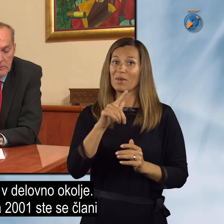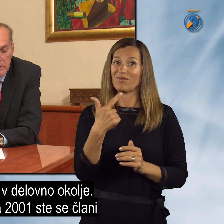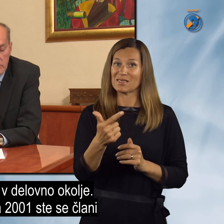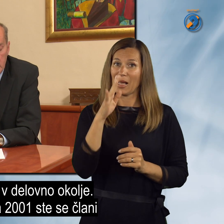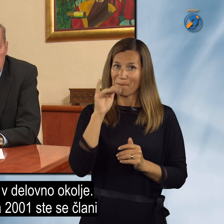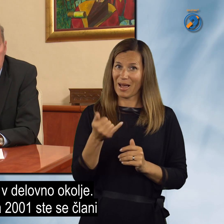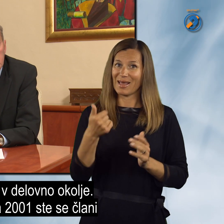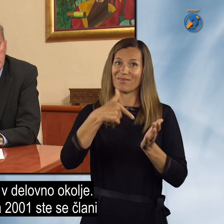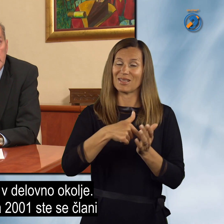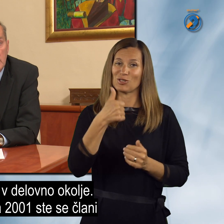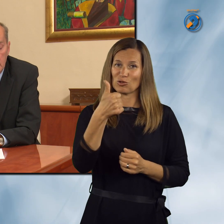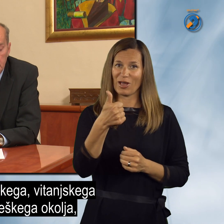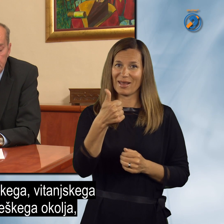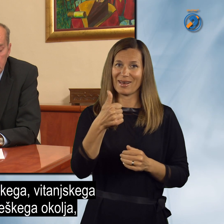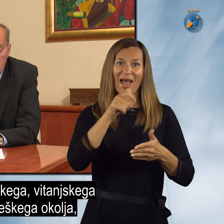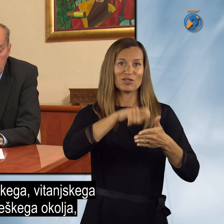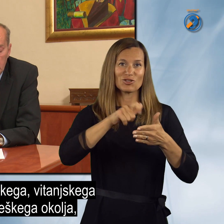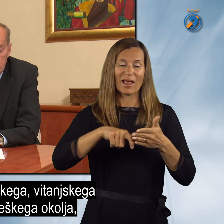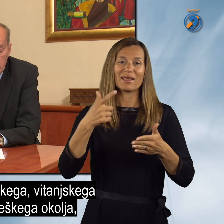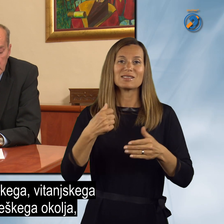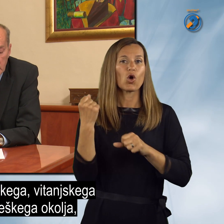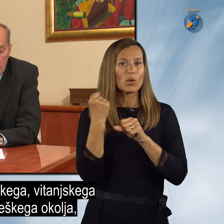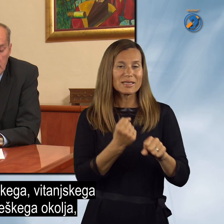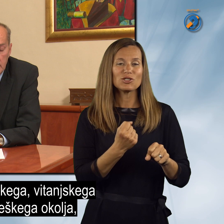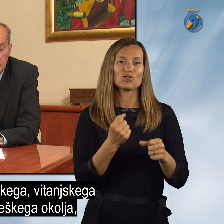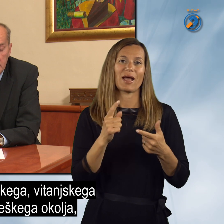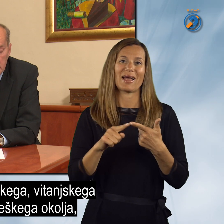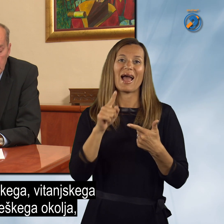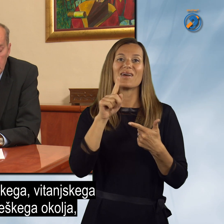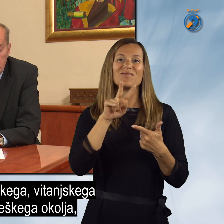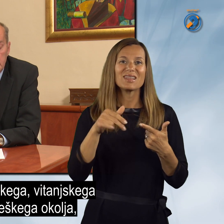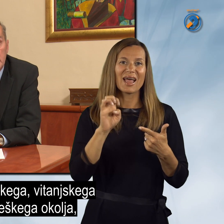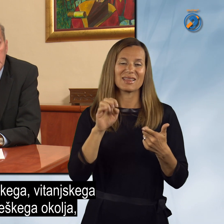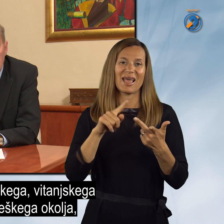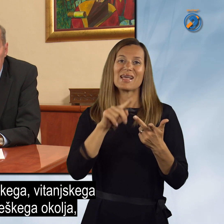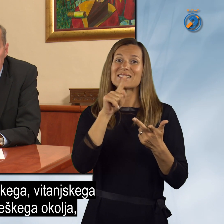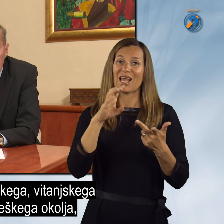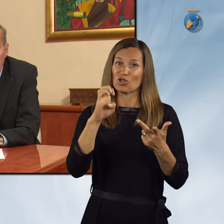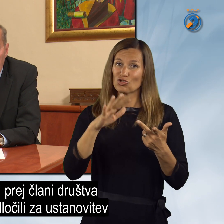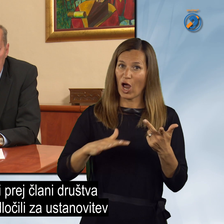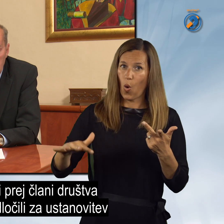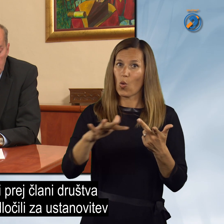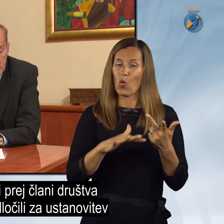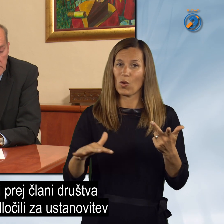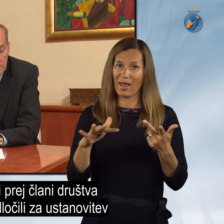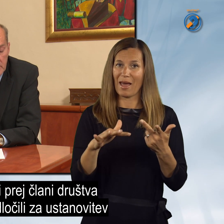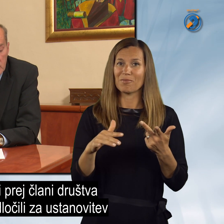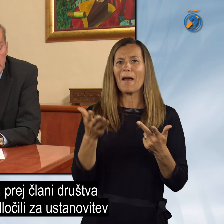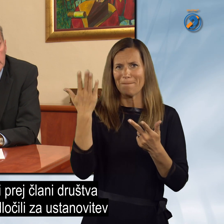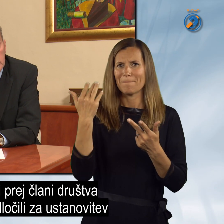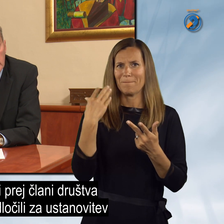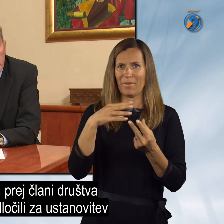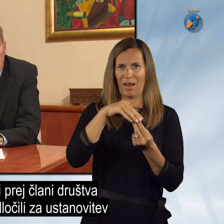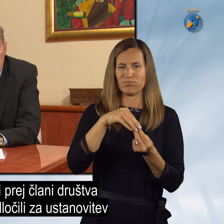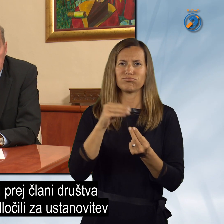25. maja 2001 ste se člani iz konjiškega, vitanskega in zreškega okolja, ki ste bili pred